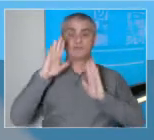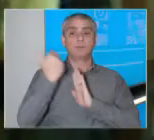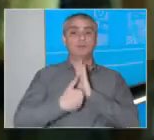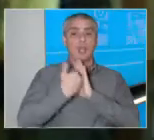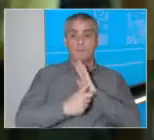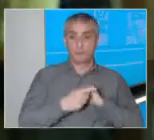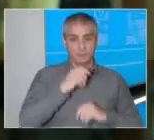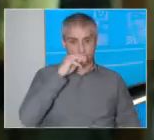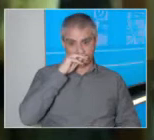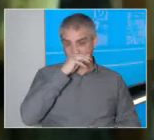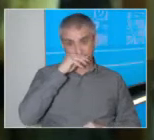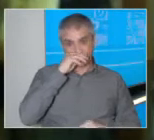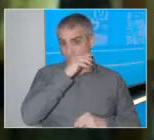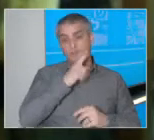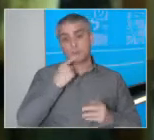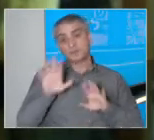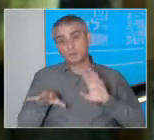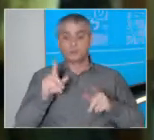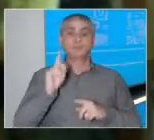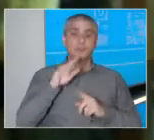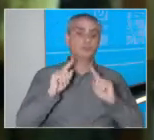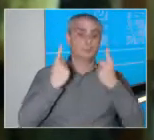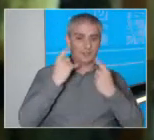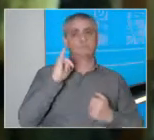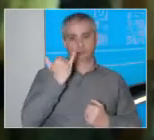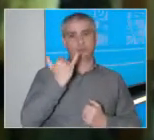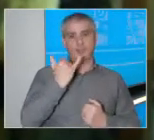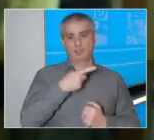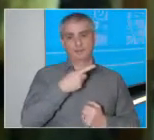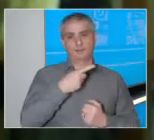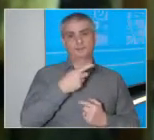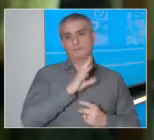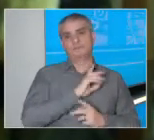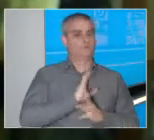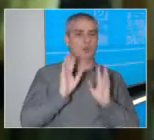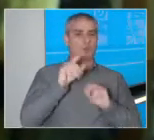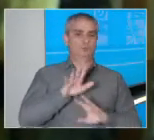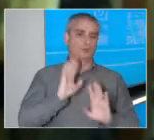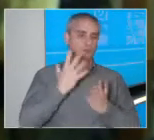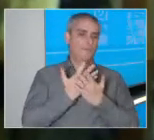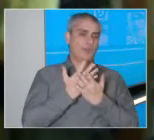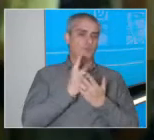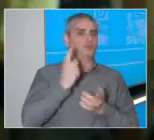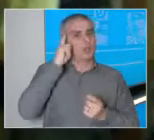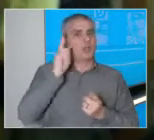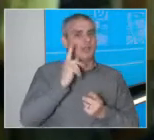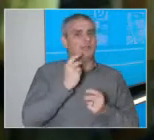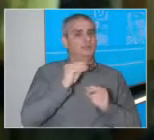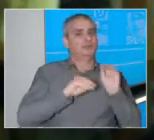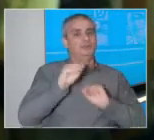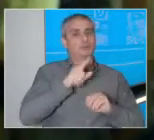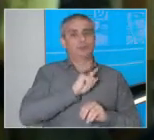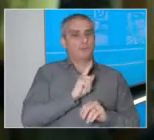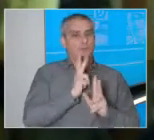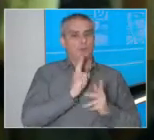ססרום, יש רמזים לכאן או לכאן, שיש מקרים שבוודאי יכילו את פירות העץ המורעל. זו נקודה ראשונה, זאת אומרת, זה לא שחור לבן.